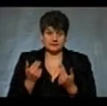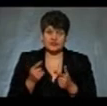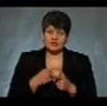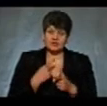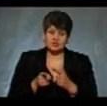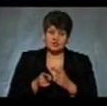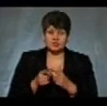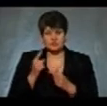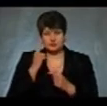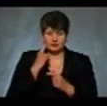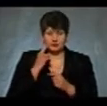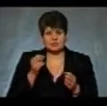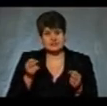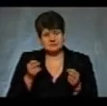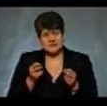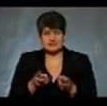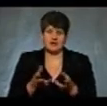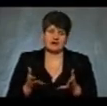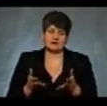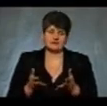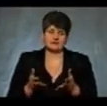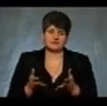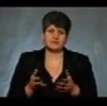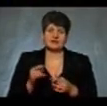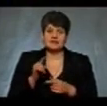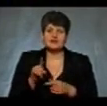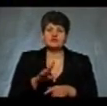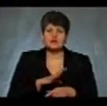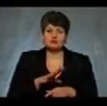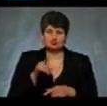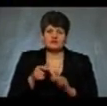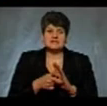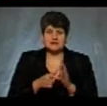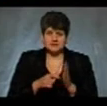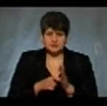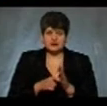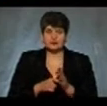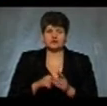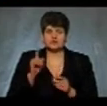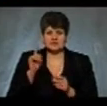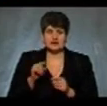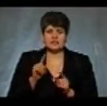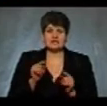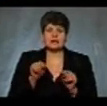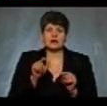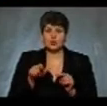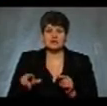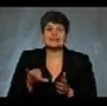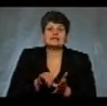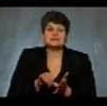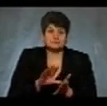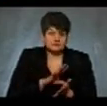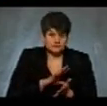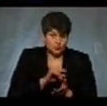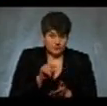не пропускаєте спеціального? Ну, те, що там відбулося в тій кімнаті, то знають тільки ці люди, які там знаходилися. Але